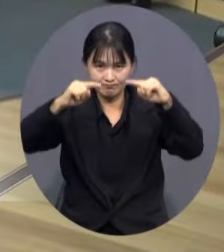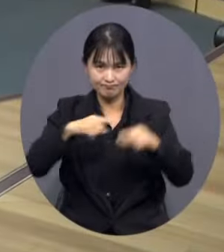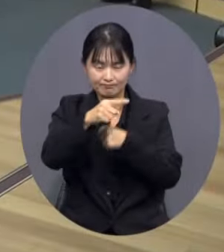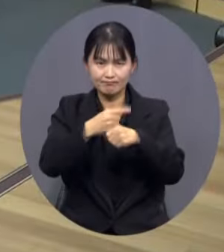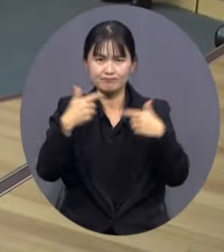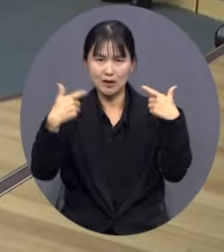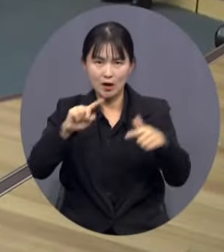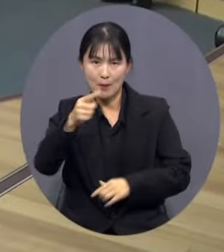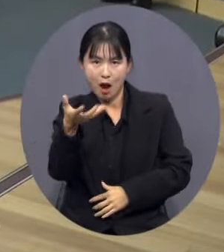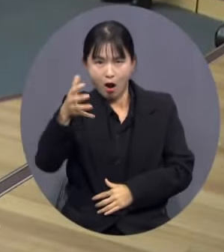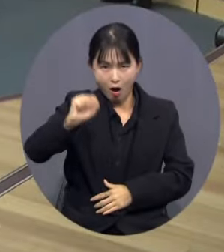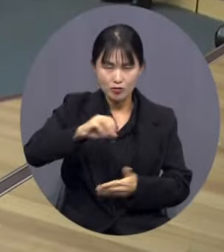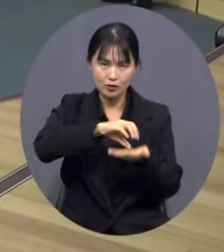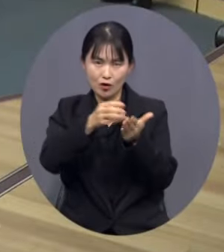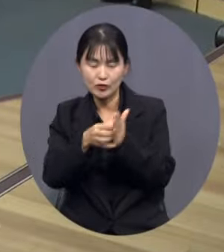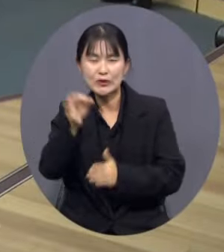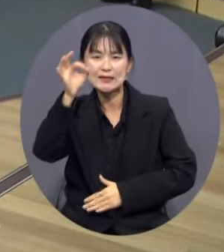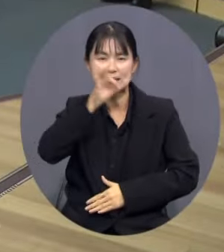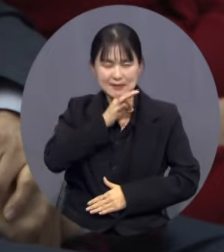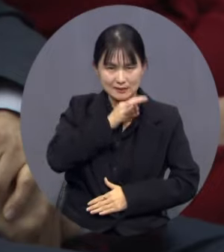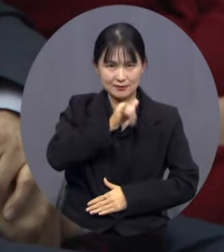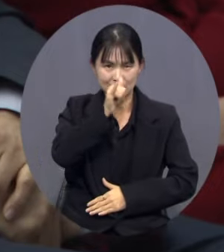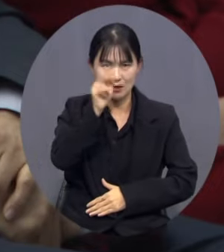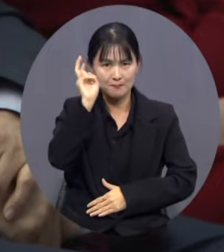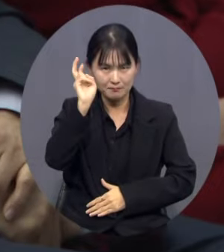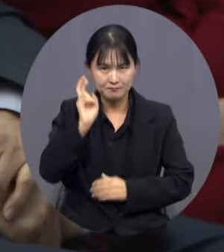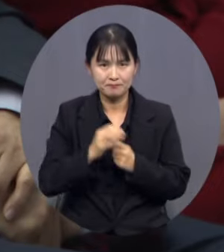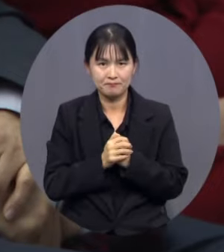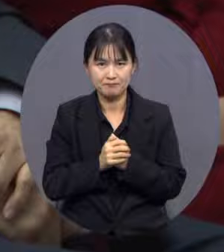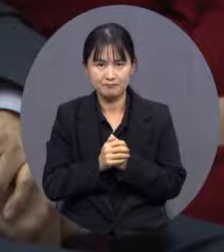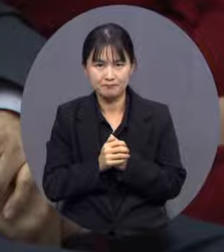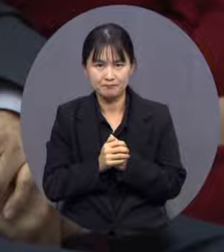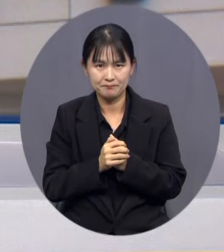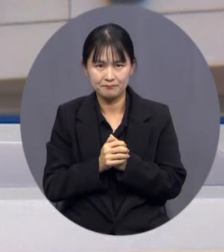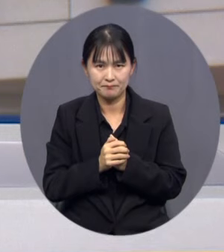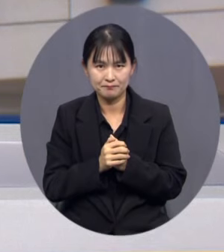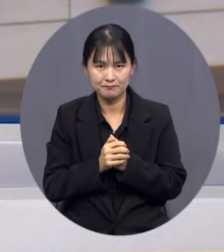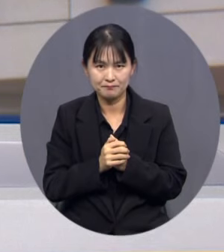매년 100억 원 상당의 개발 이익을 환원할 계획입니다.